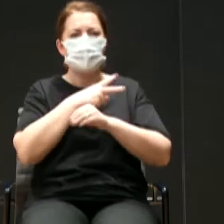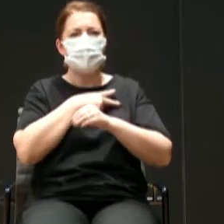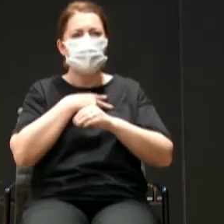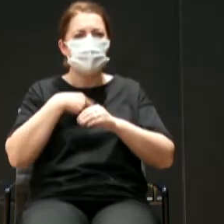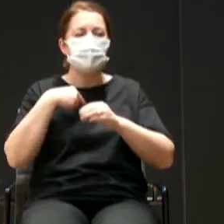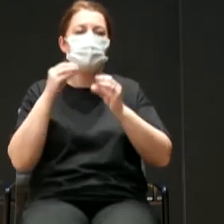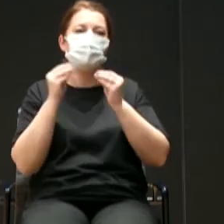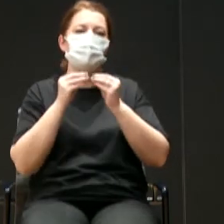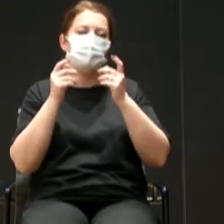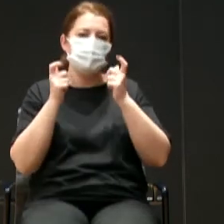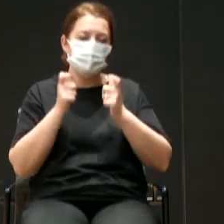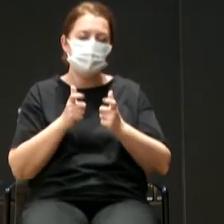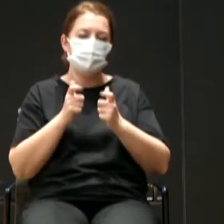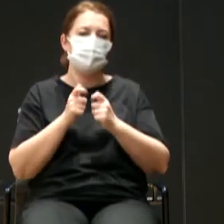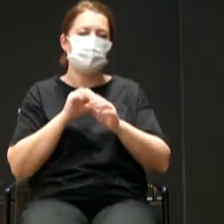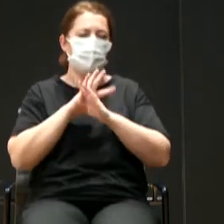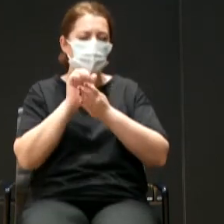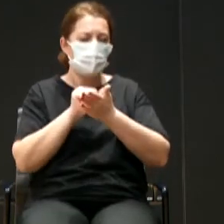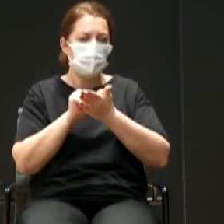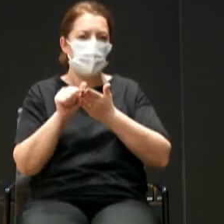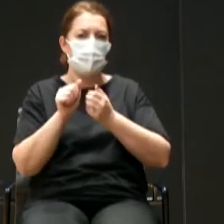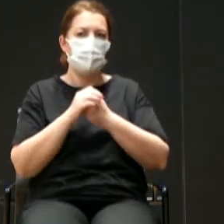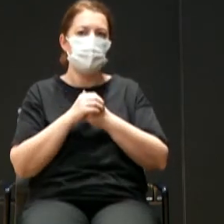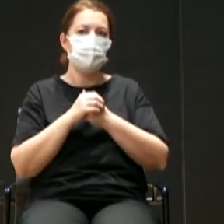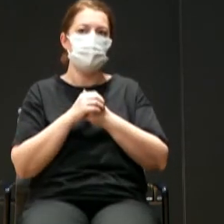zanlıdır. Tamamı.